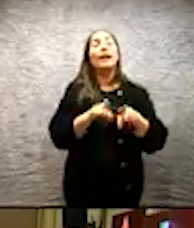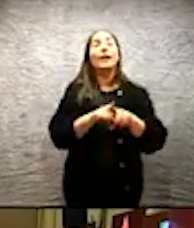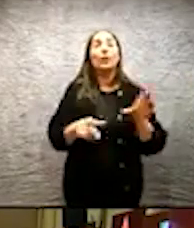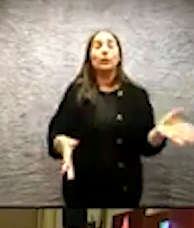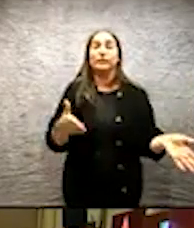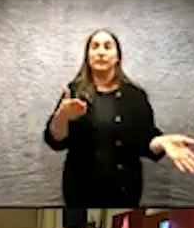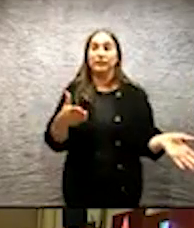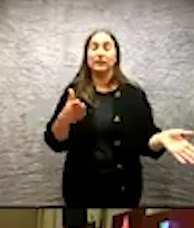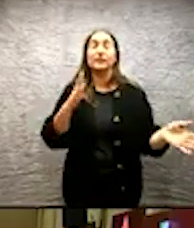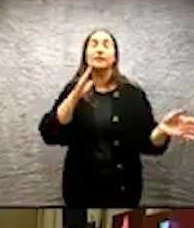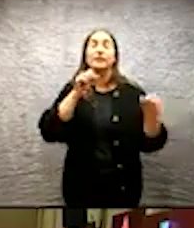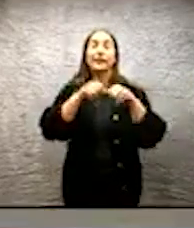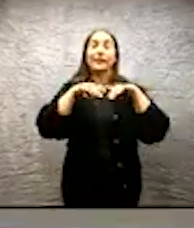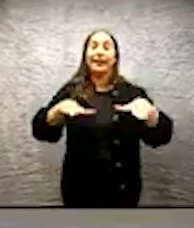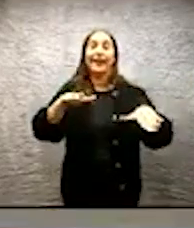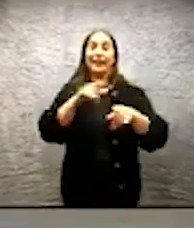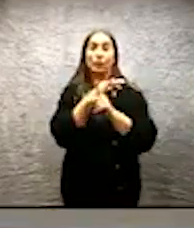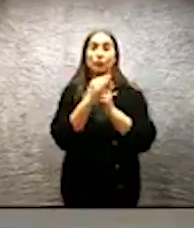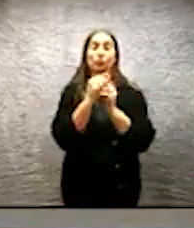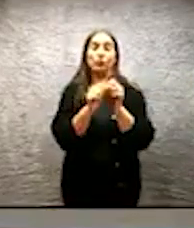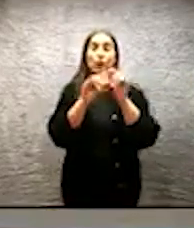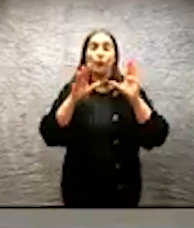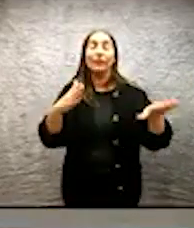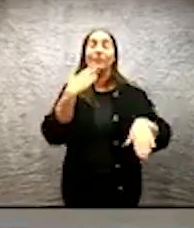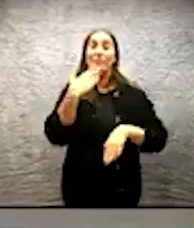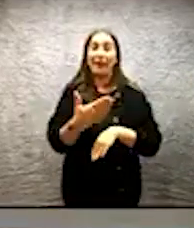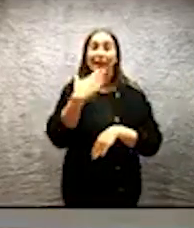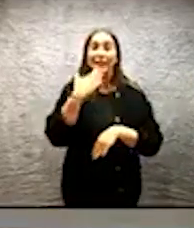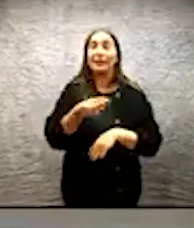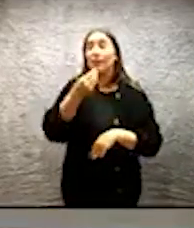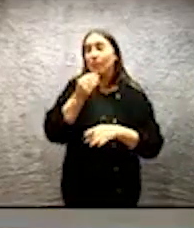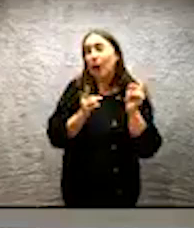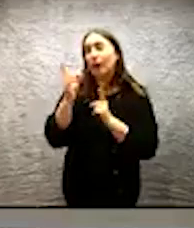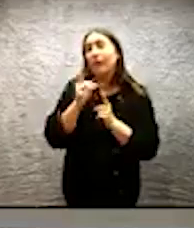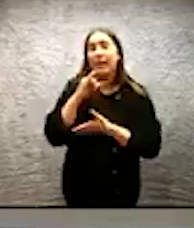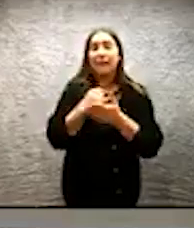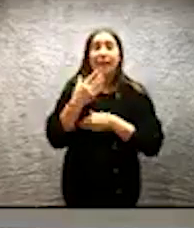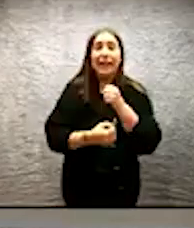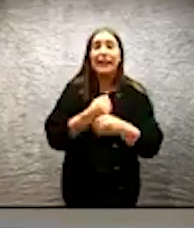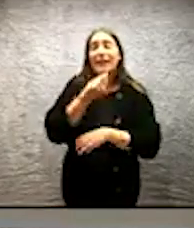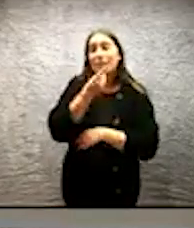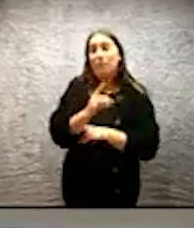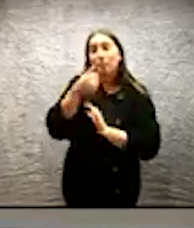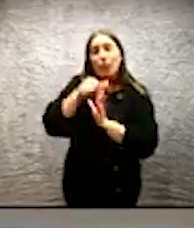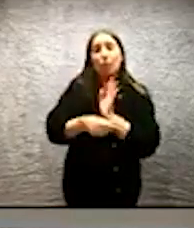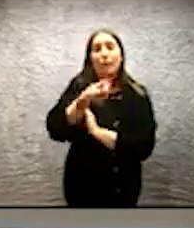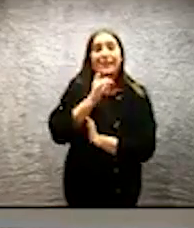je vous souhaite à tous et à toutes une bonne soirée, de bonnes fêtes de fin d'année, un bon mois de décembre